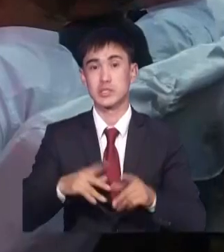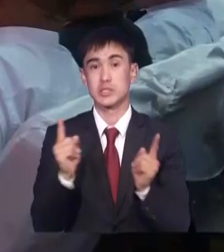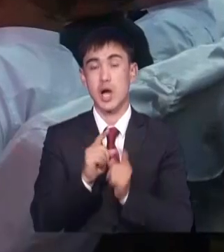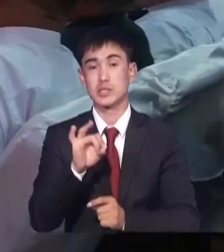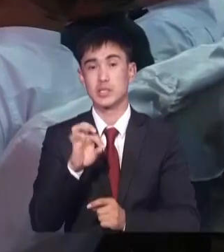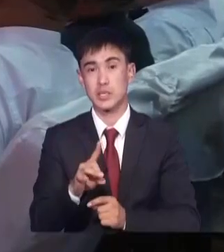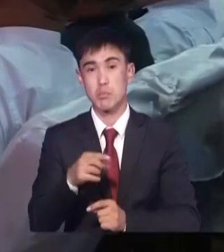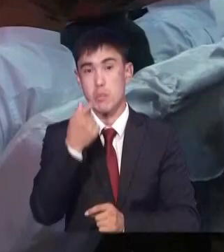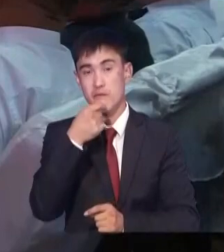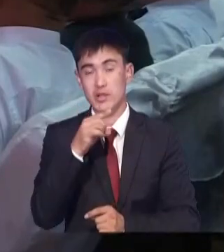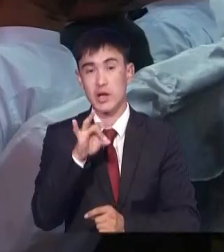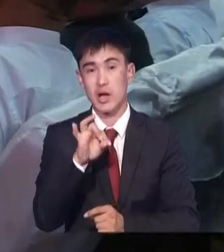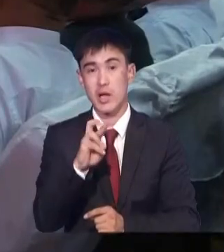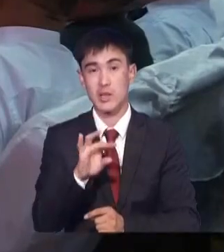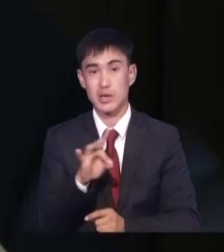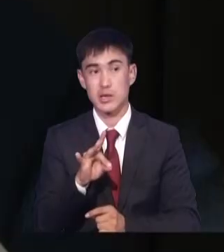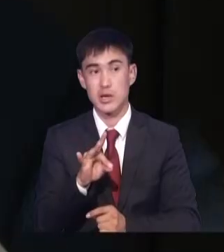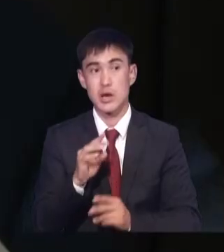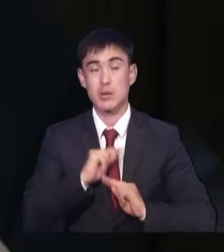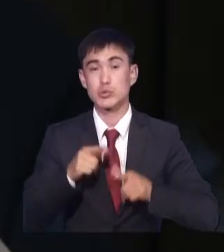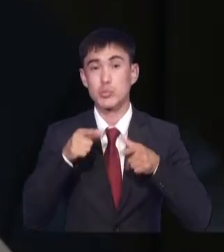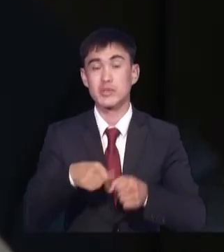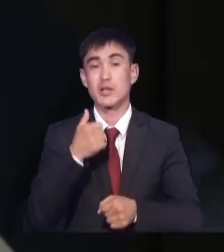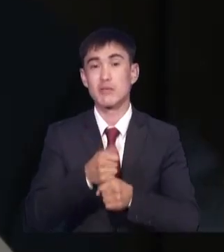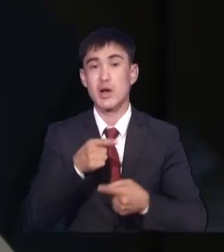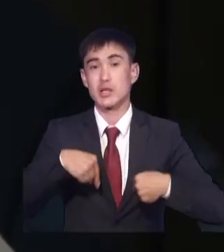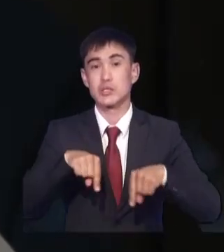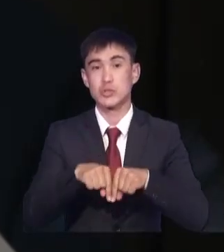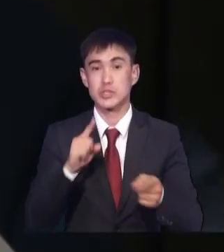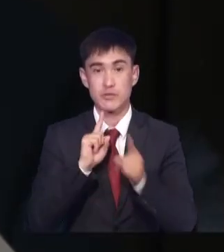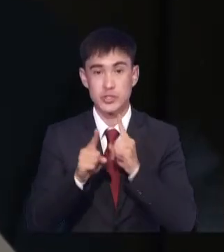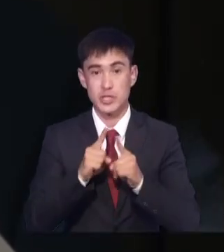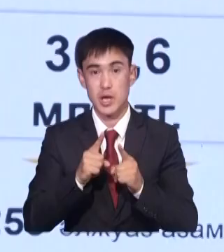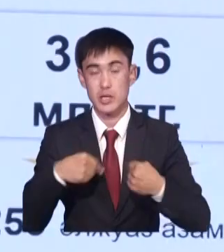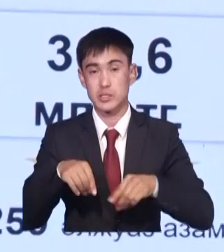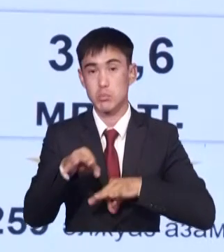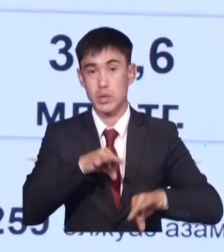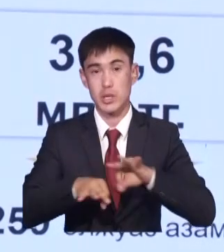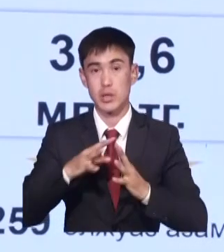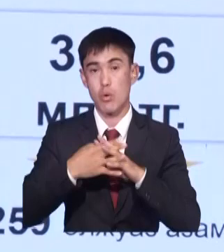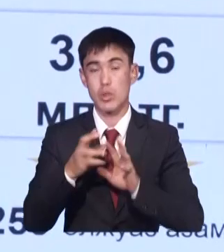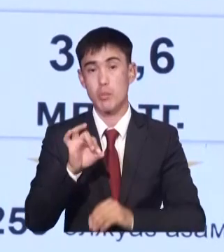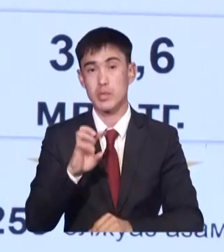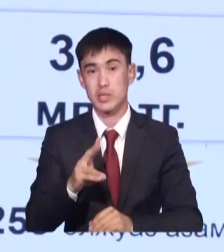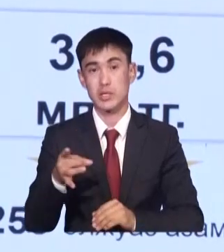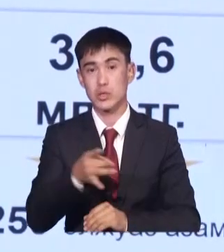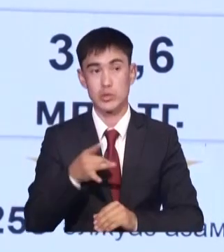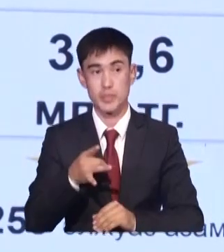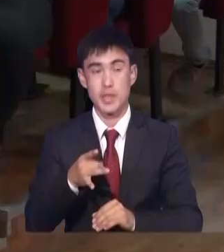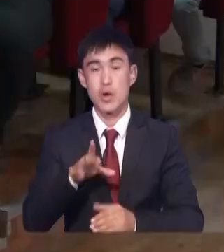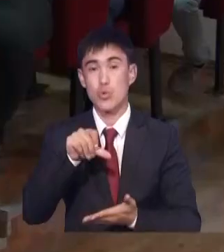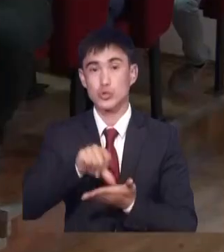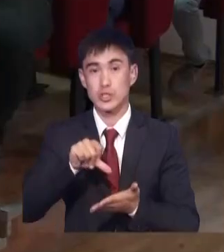Аксингар, Панфилова, Аркабай и Хайнар. В рамках рабочей поездки было организовано совещание по реализации проекта «Аул Аманаты» в регионе. В нем